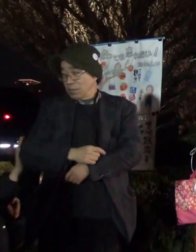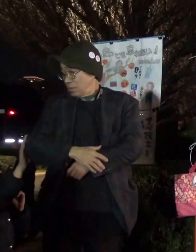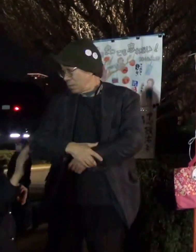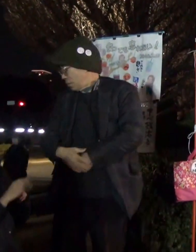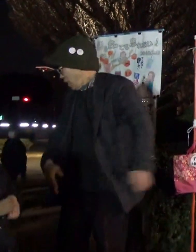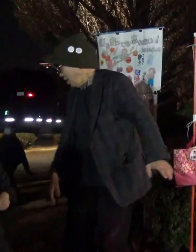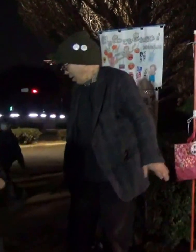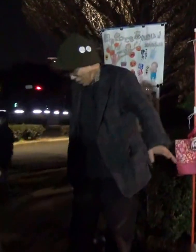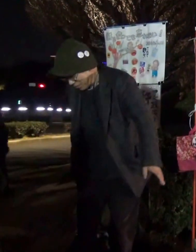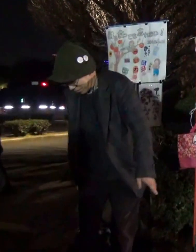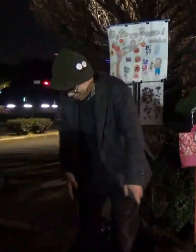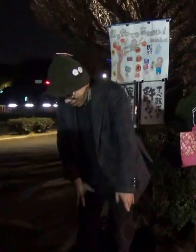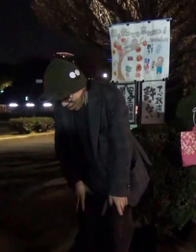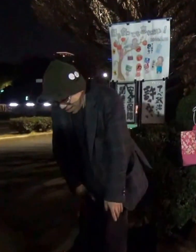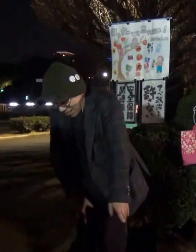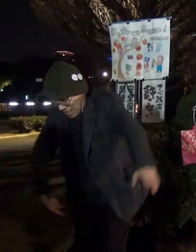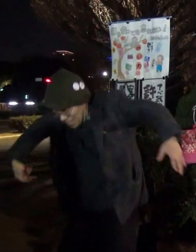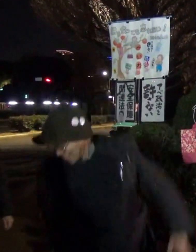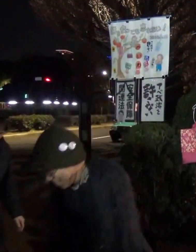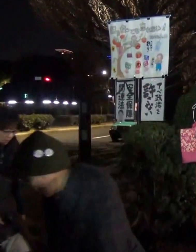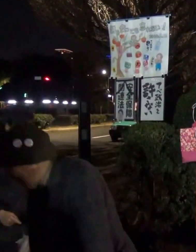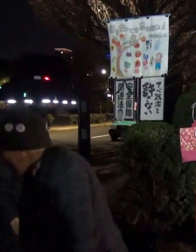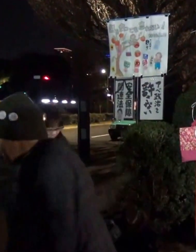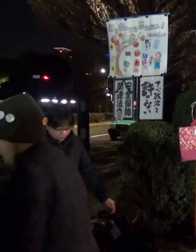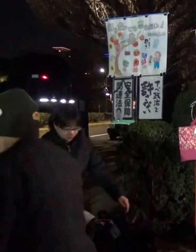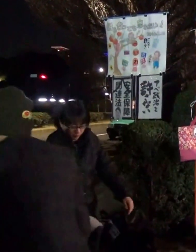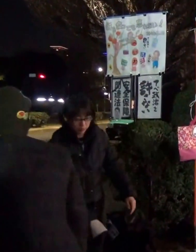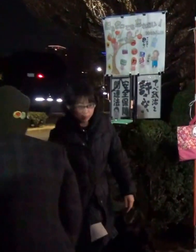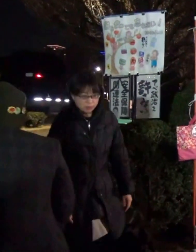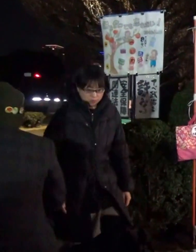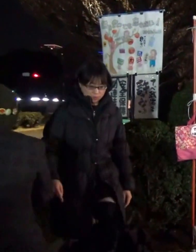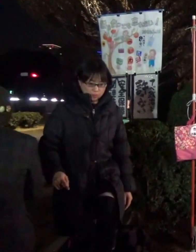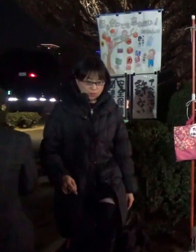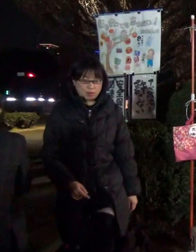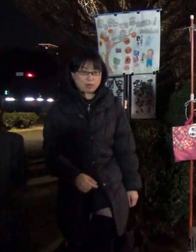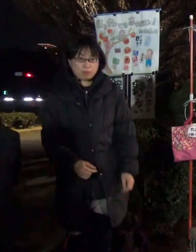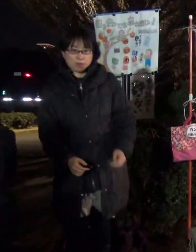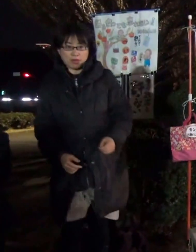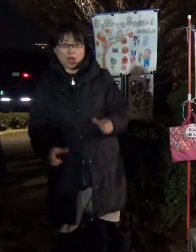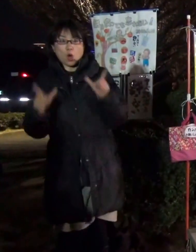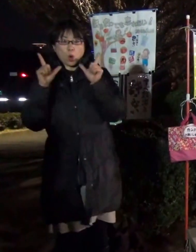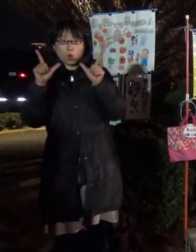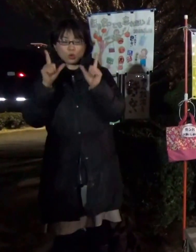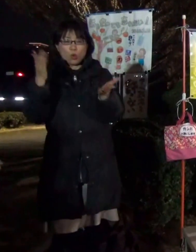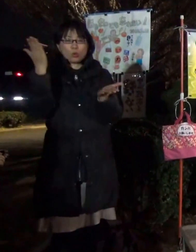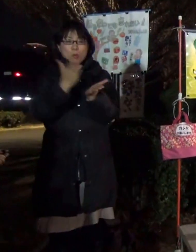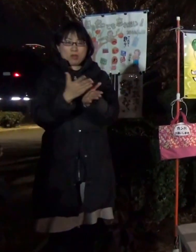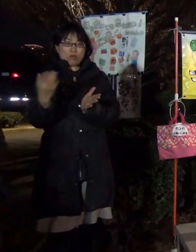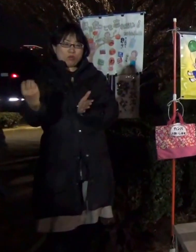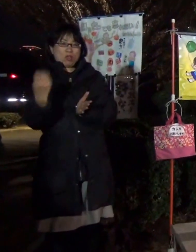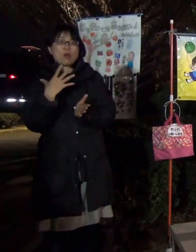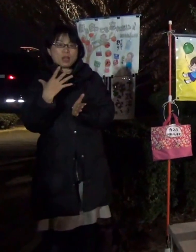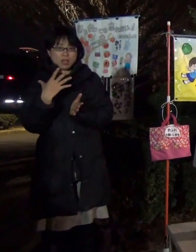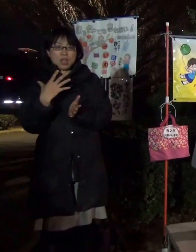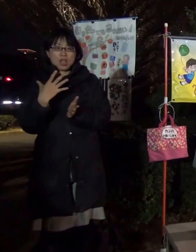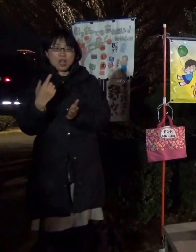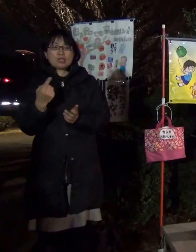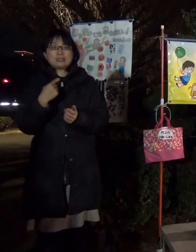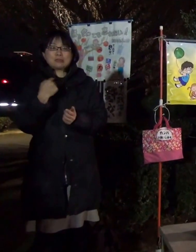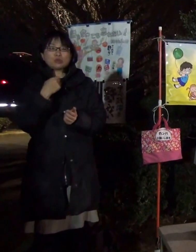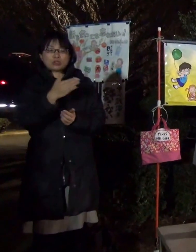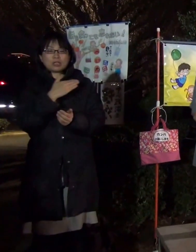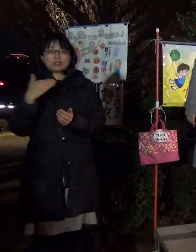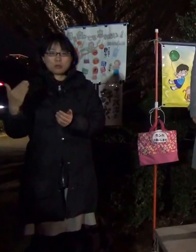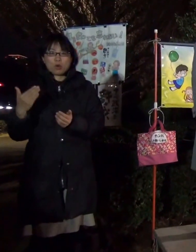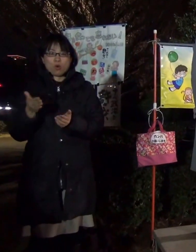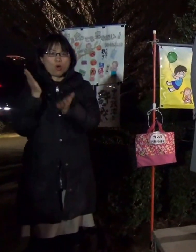本当そうですよね。あれ言われてさ、テレビ局とかの人冗談じゃねえやって言ってさ、バンバンバンバン流してさ、